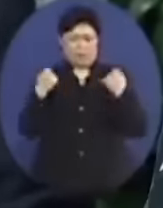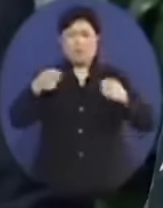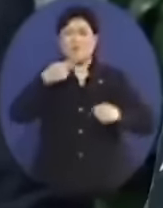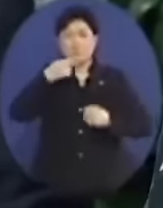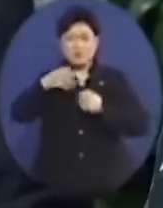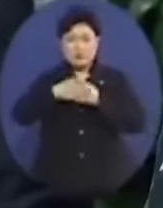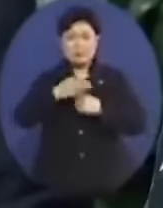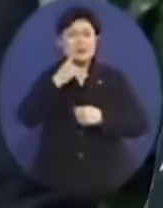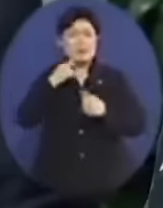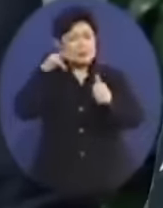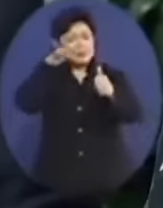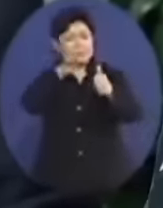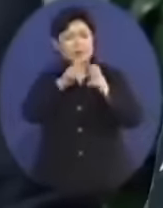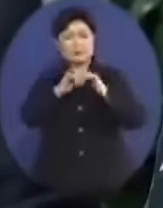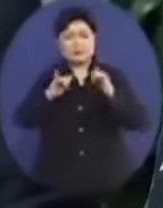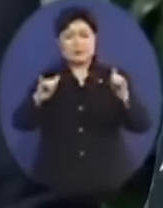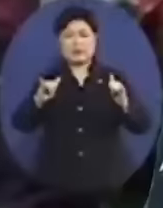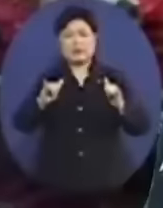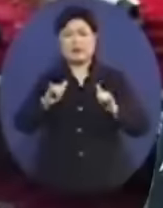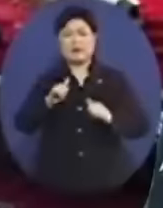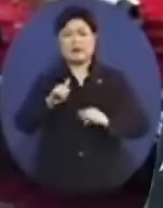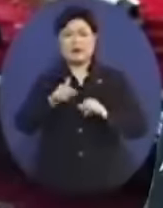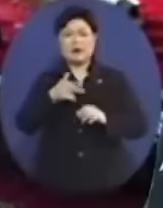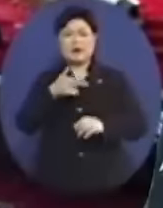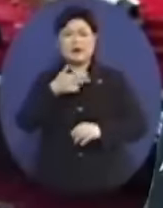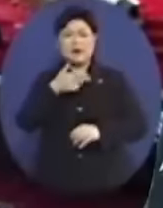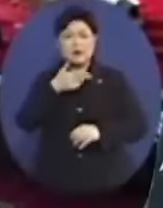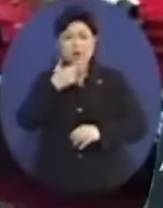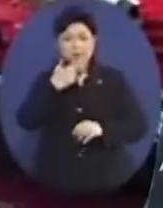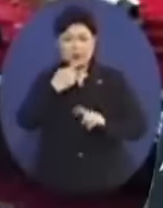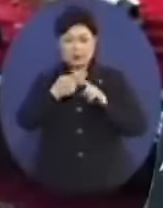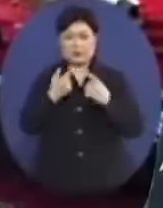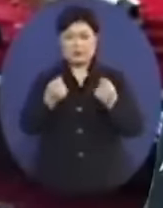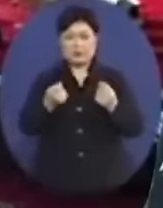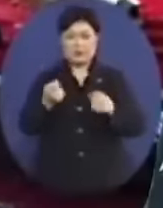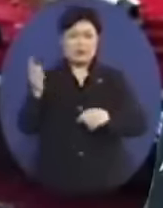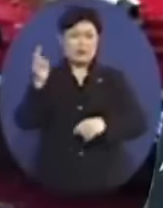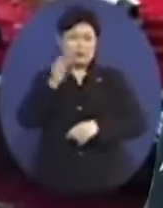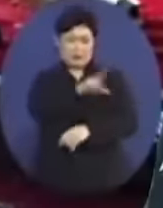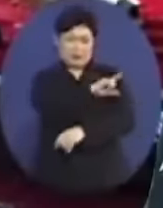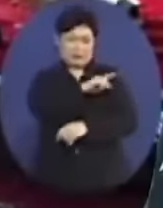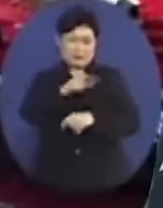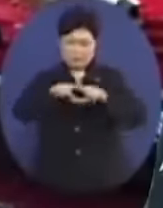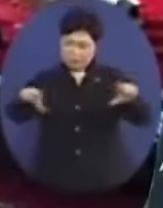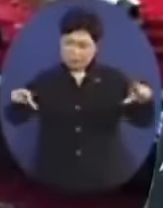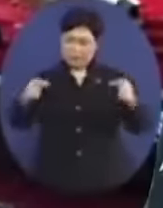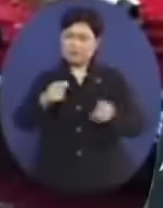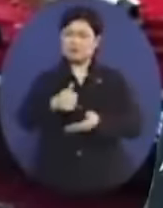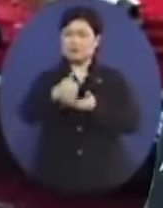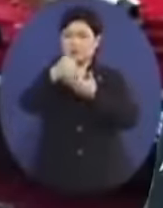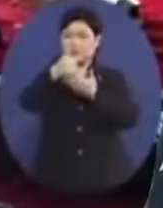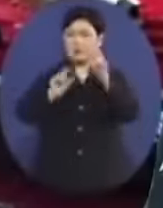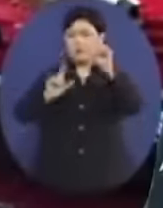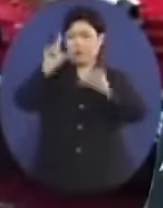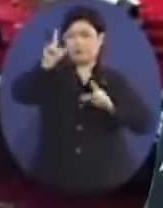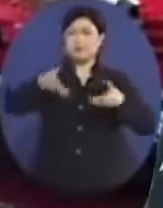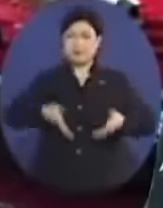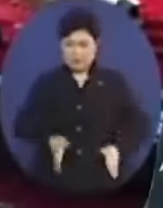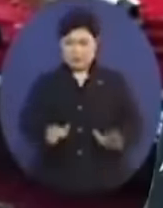허무할 자가 아니었다는 것입니다 가장 평범한 인간으로 주님은 태어나신